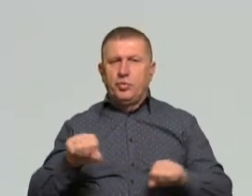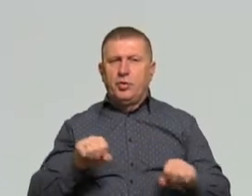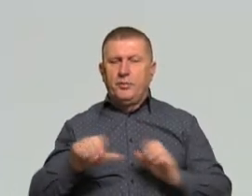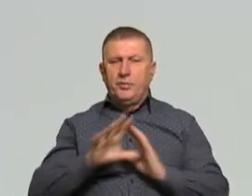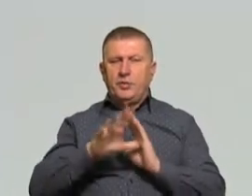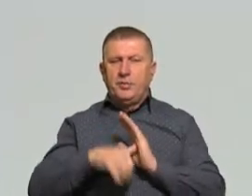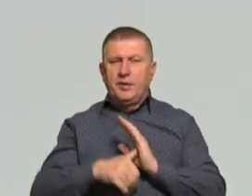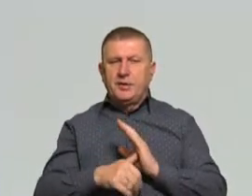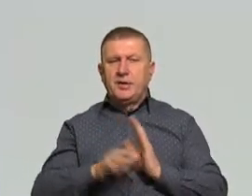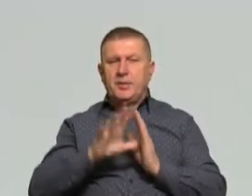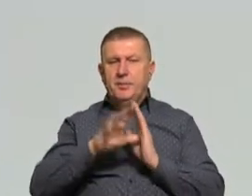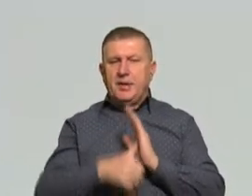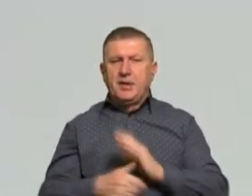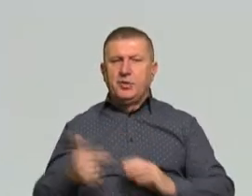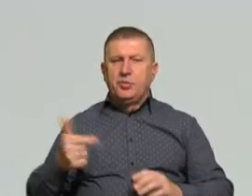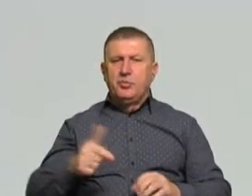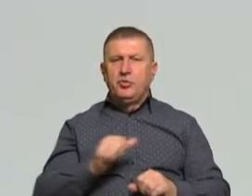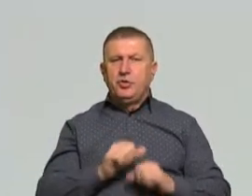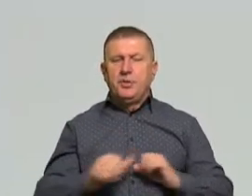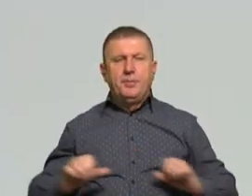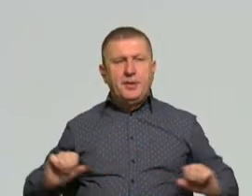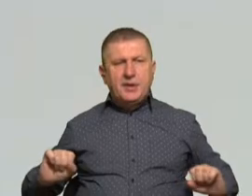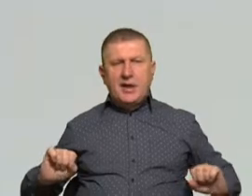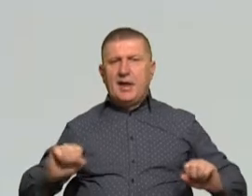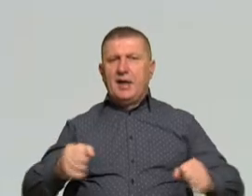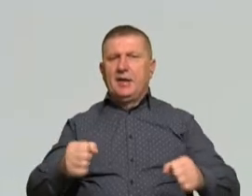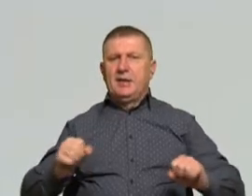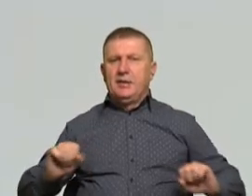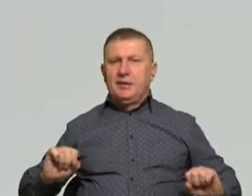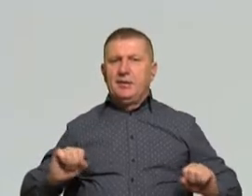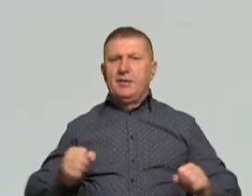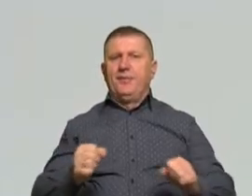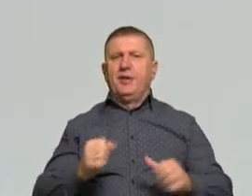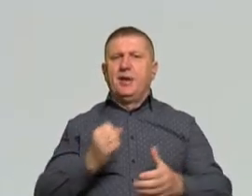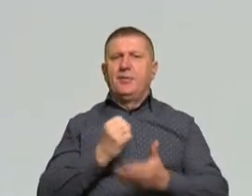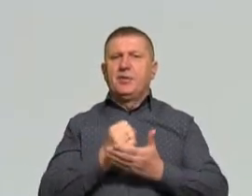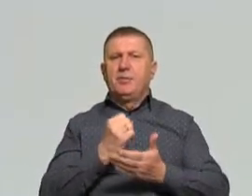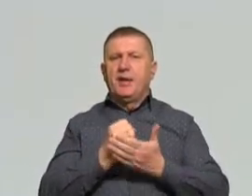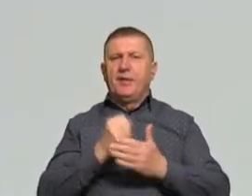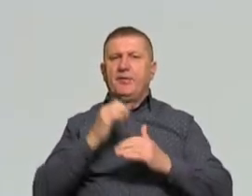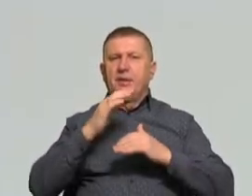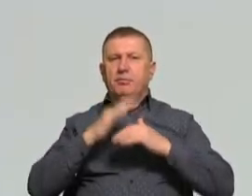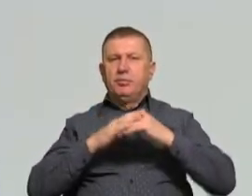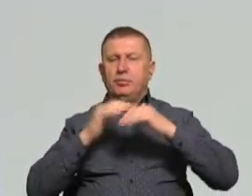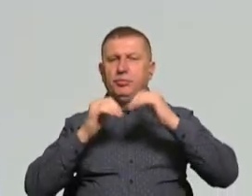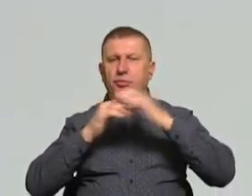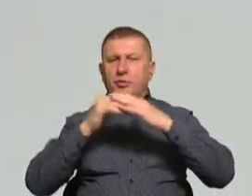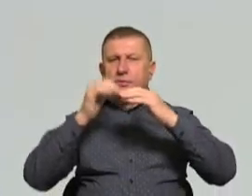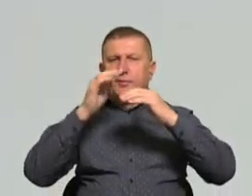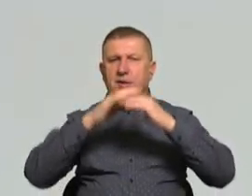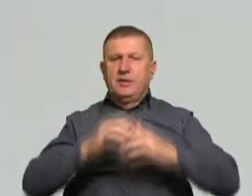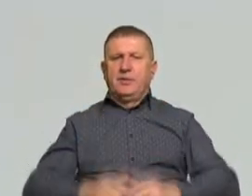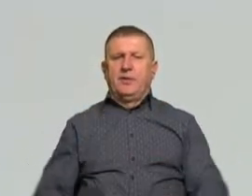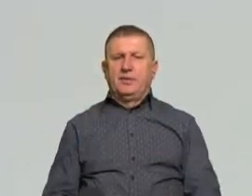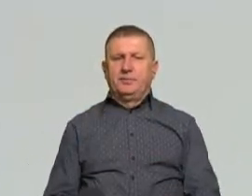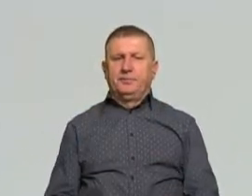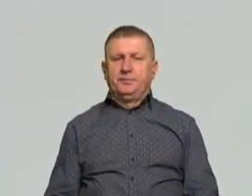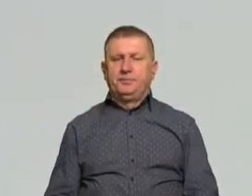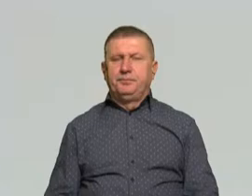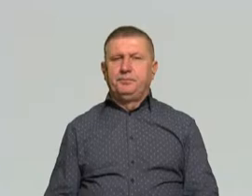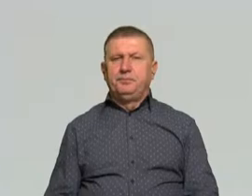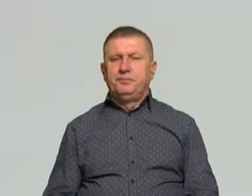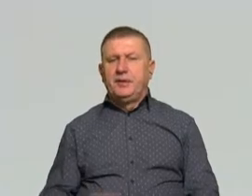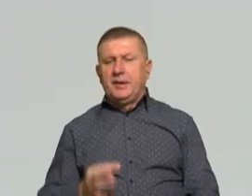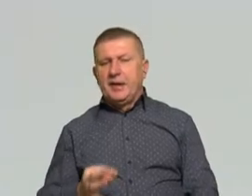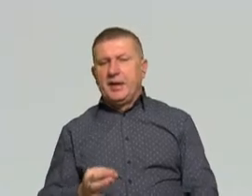miasto. Miasto powinno być aktywne, powinno być aktywniejsze w sferze budownictwa mieszkaniowego i niestety w tej kadencji nie został